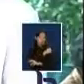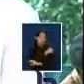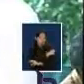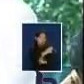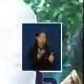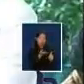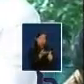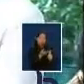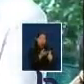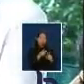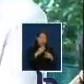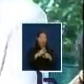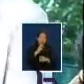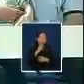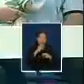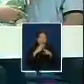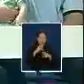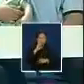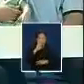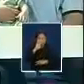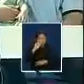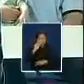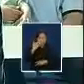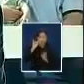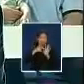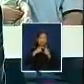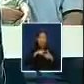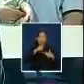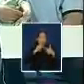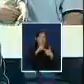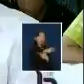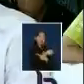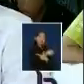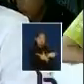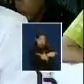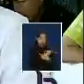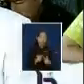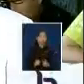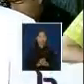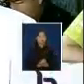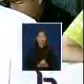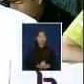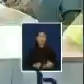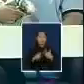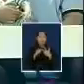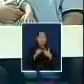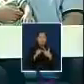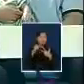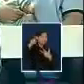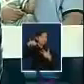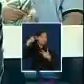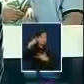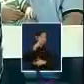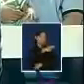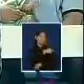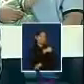ข สวัสดีครับ สวัสดีครับ ท่านที่2นะครับนายแพทย์พรเทพศิริพัฒนารังสรรค์อธิบดีกรมควบคุมโรค คุณหมอสวัสดีครับ และท่านที่3นะครับแพทย์หญิงศิราพร